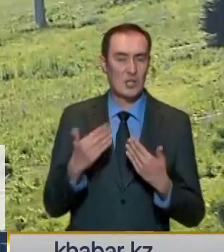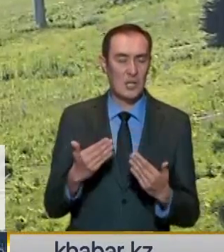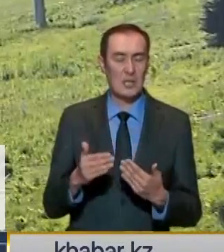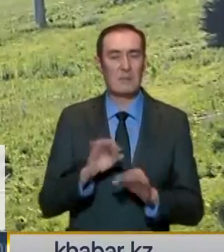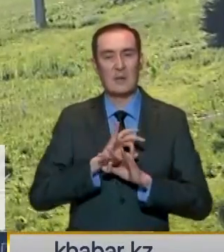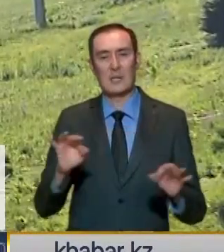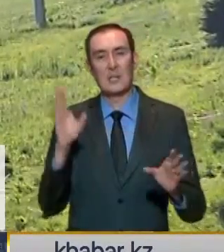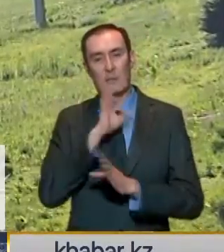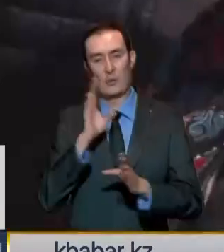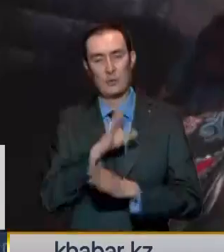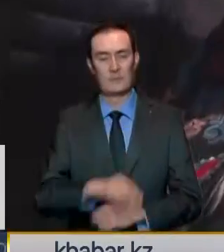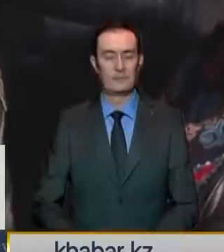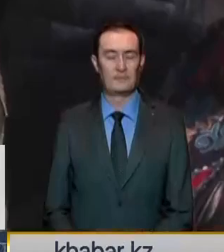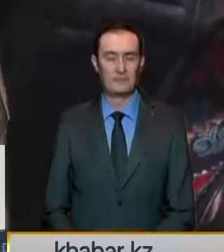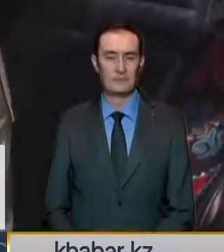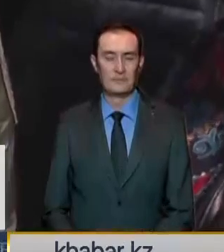и прекрасную природу.